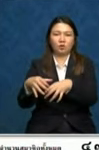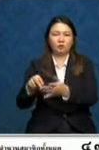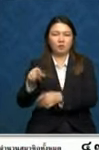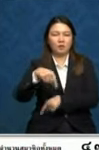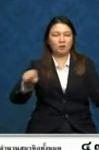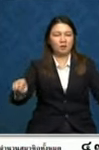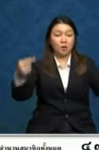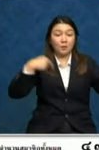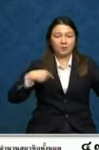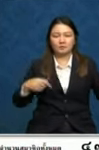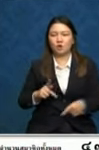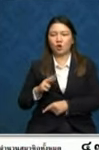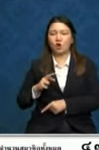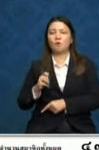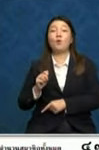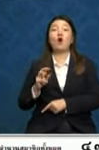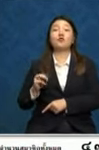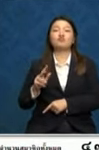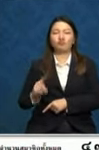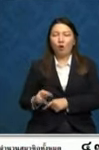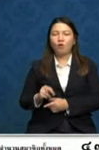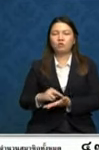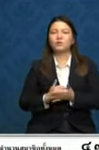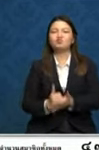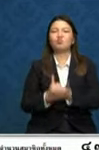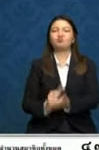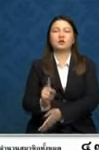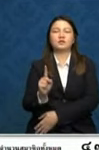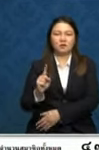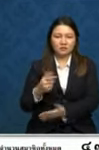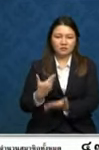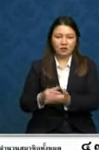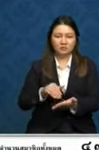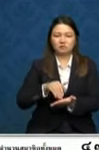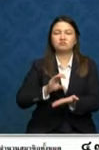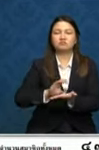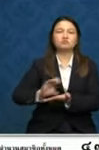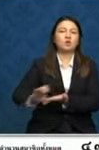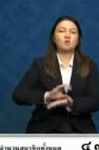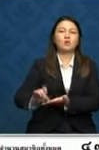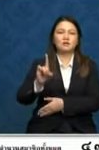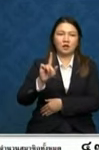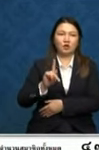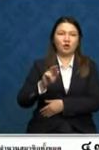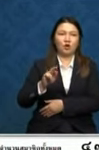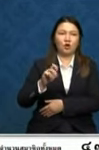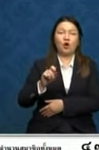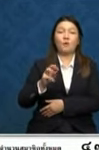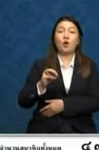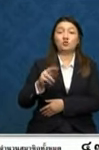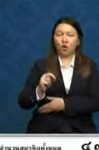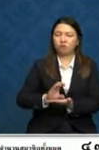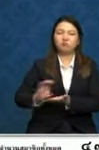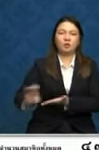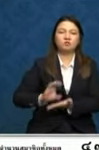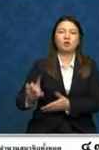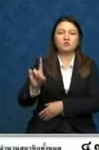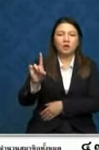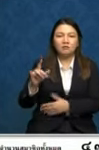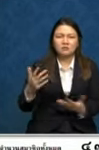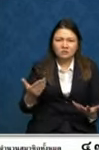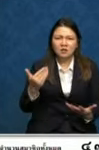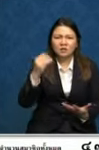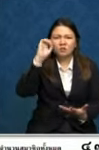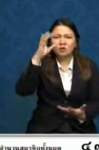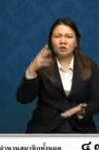ายหนึ่งเพื่อสร้างความแตกแยกเอาเงินงบกลางไปใช้เอาเงินงบกรมน.ไปใช้ผมว่า